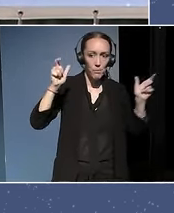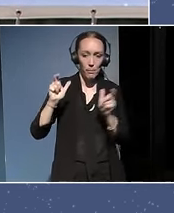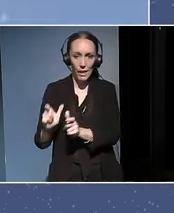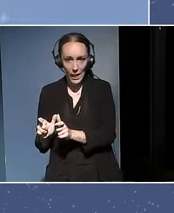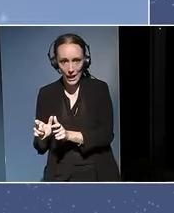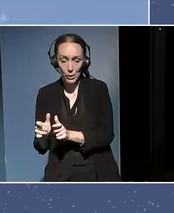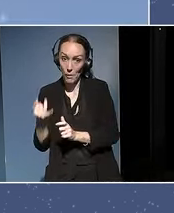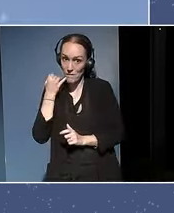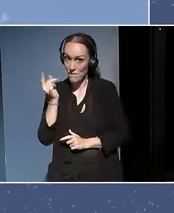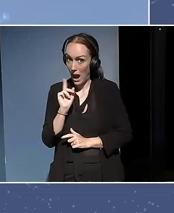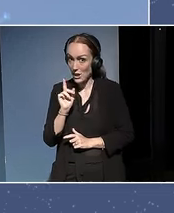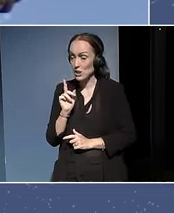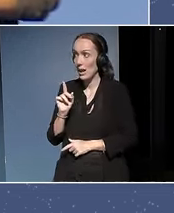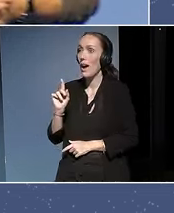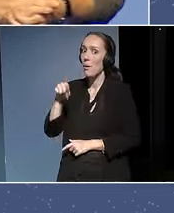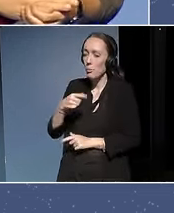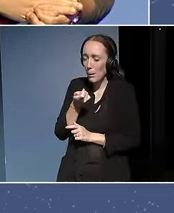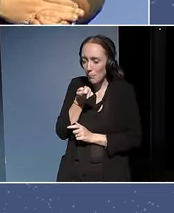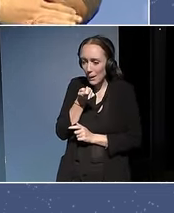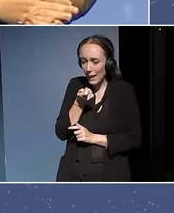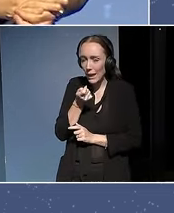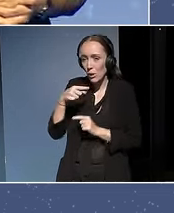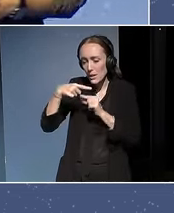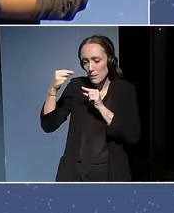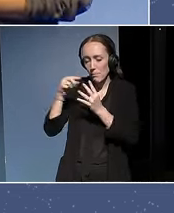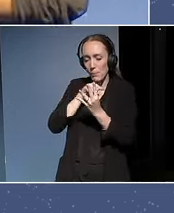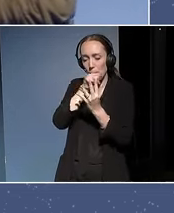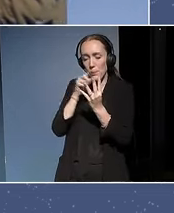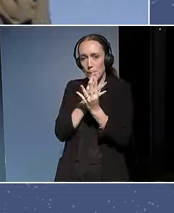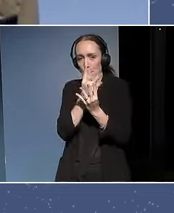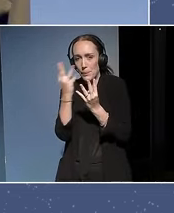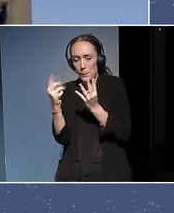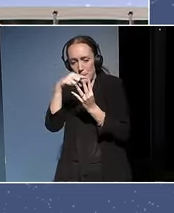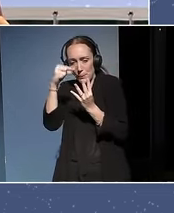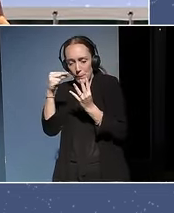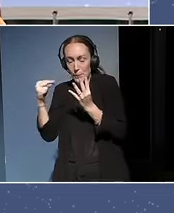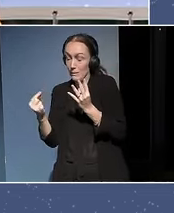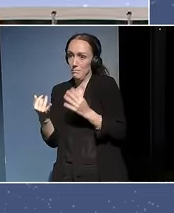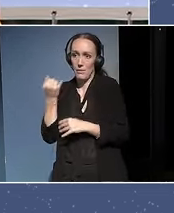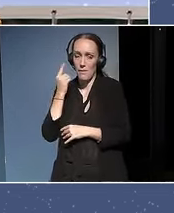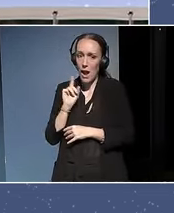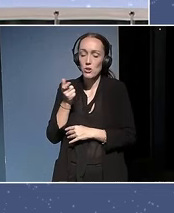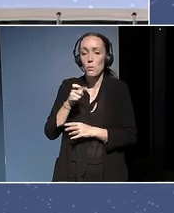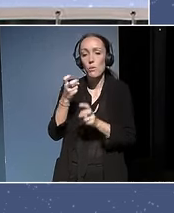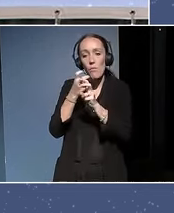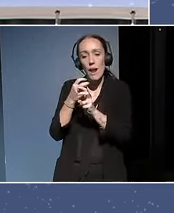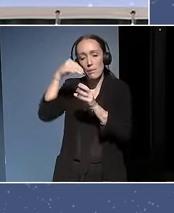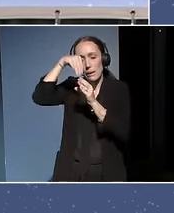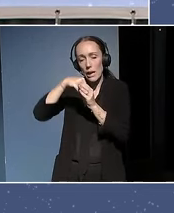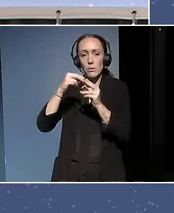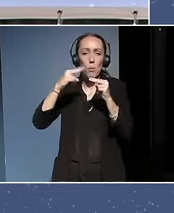mettere tutti i frammen Dini delle spine Sì perché ogni vertebra è composta da tanti pezzi